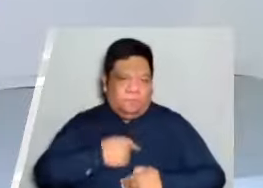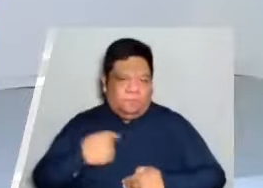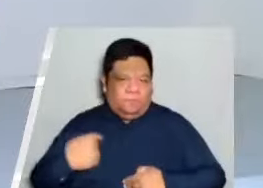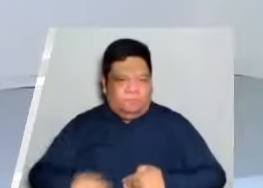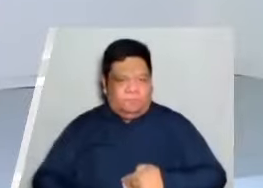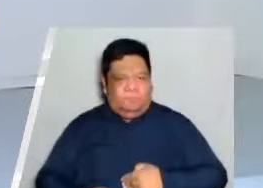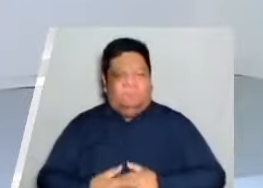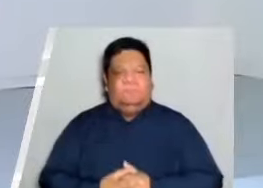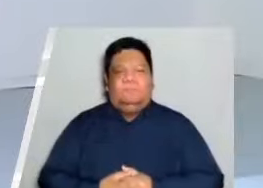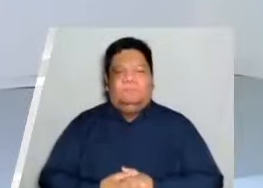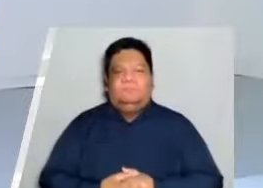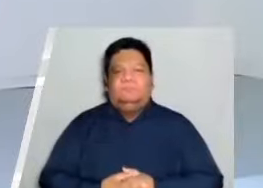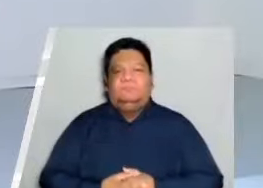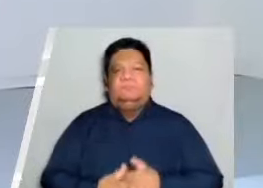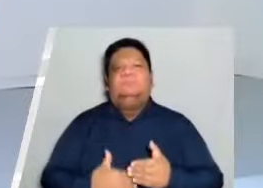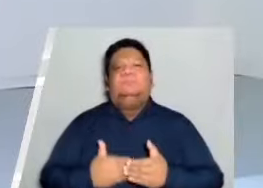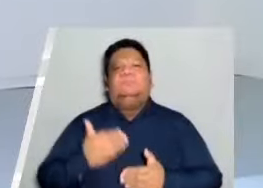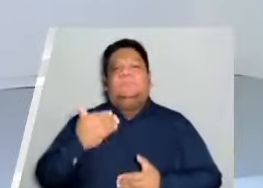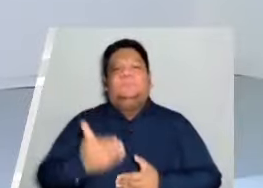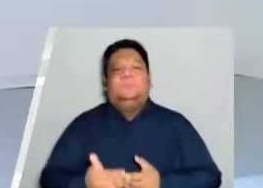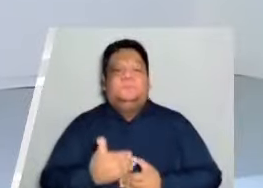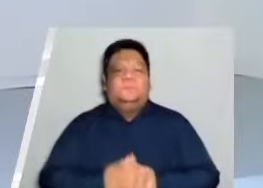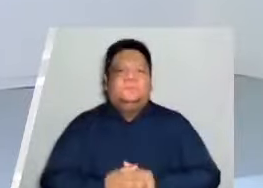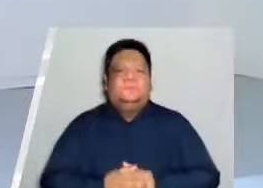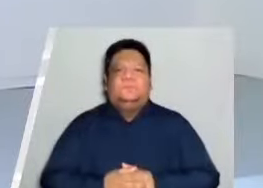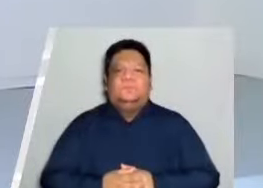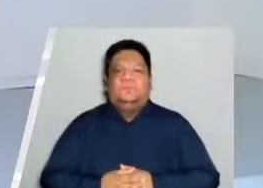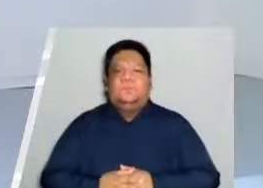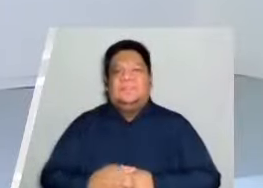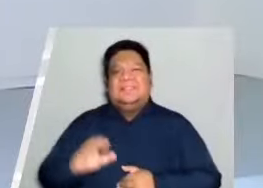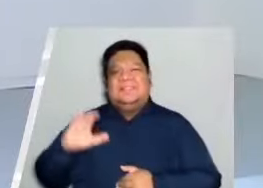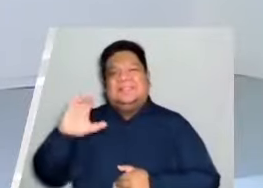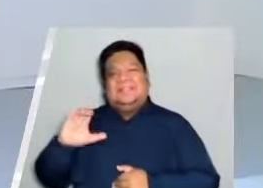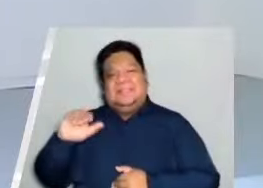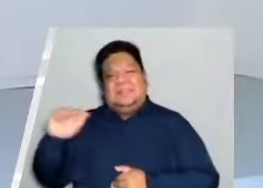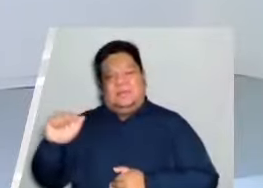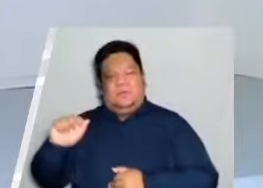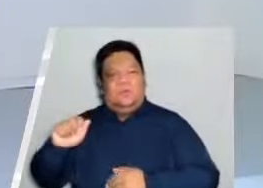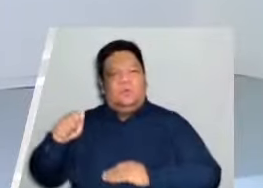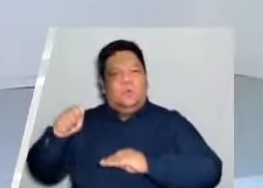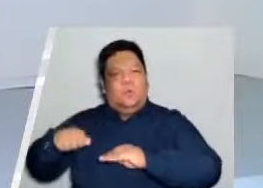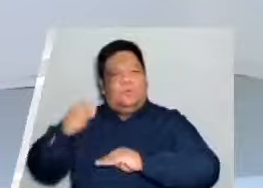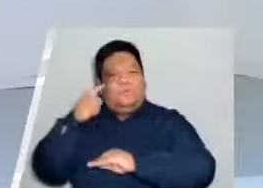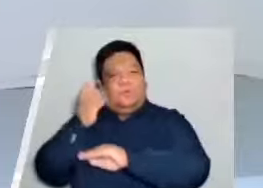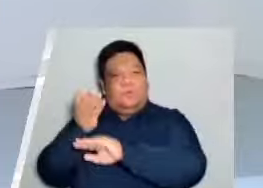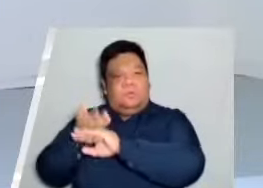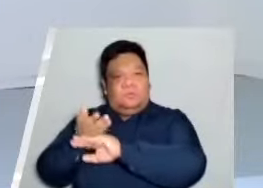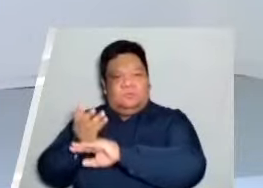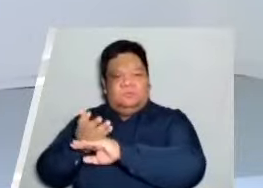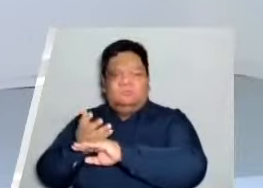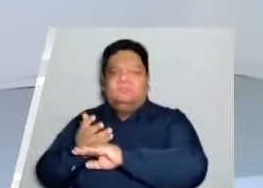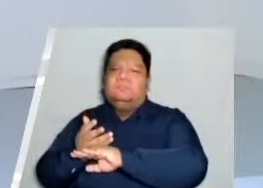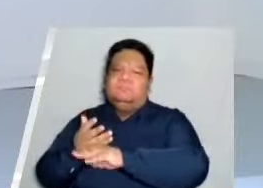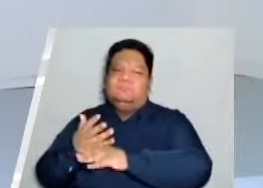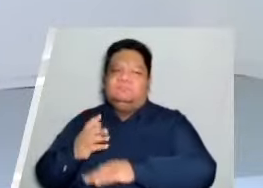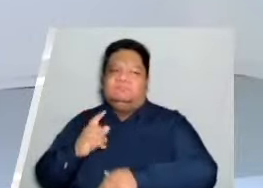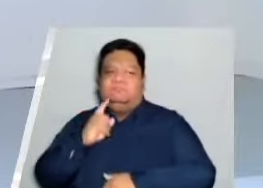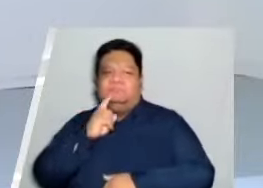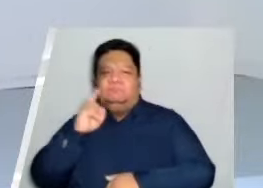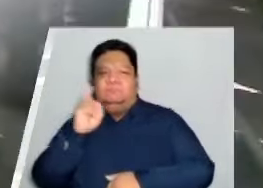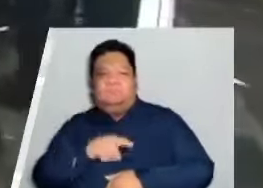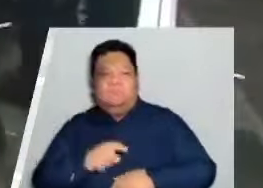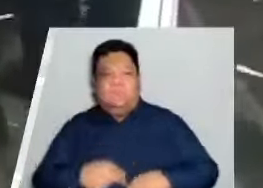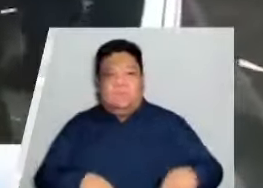Pinawalang bisa po ng Court of Appeals ang TPO o Temporary Protection Order na inilabas ng Davao Regional Trial